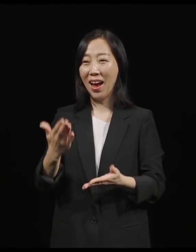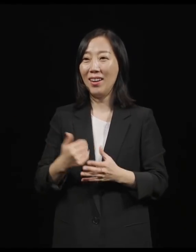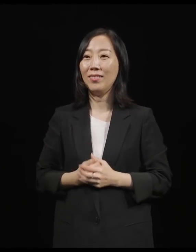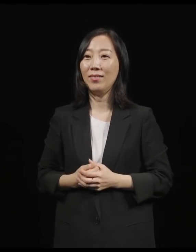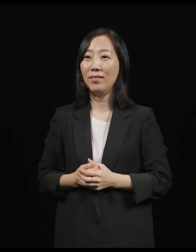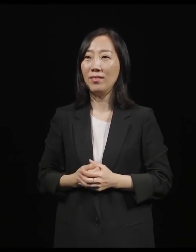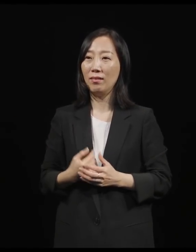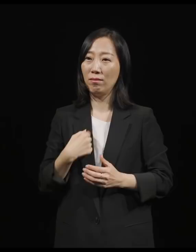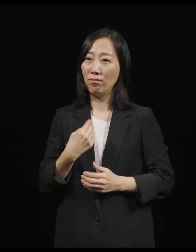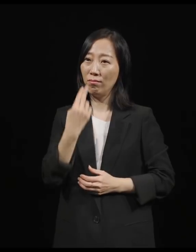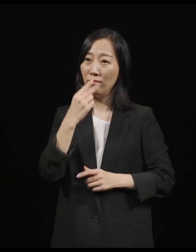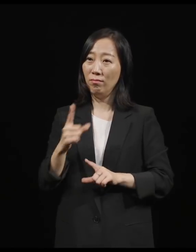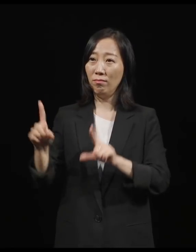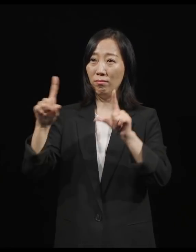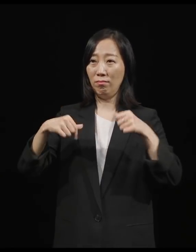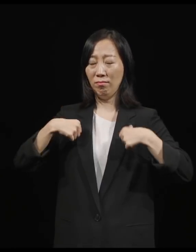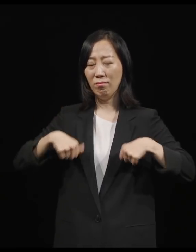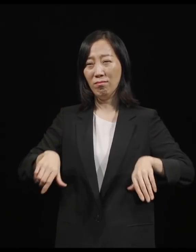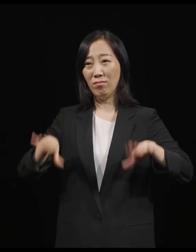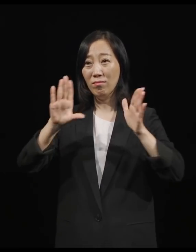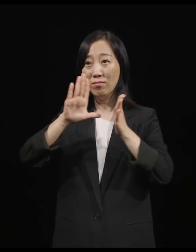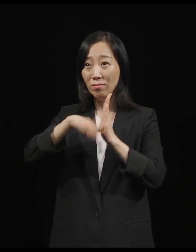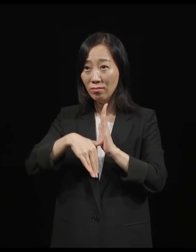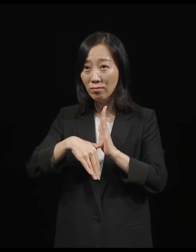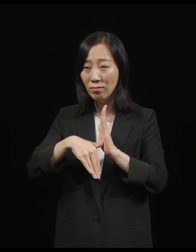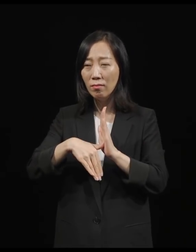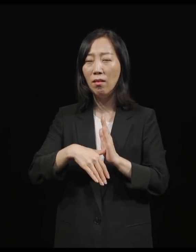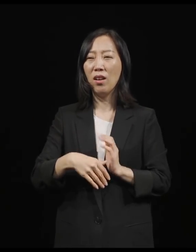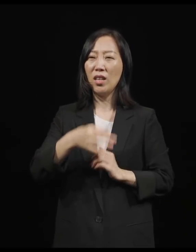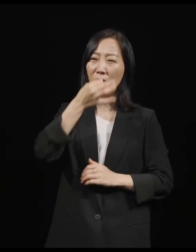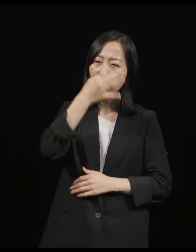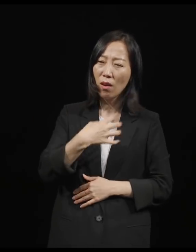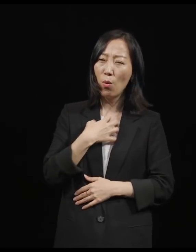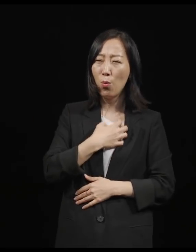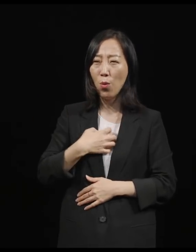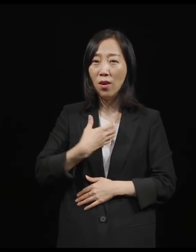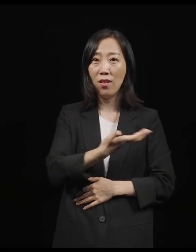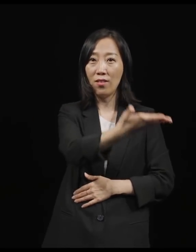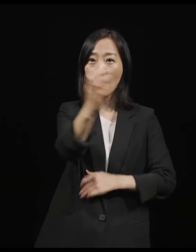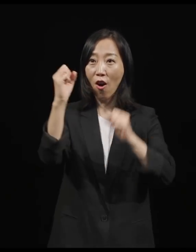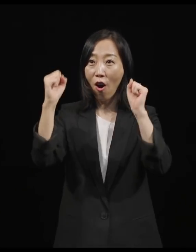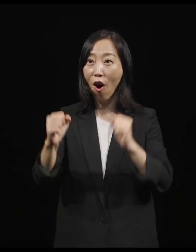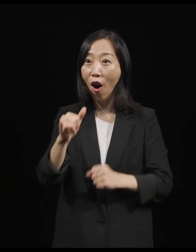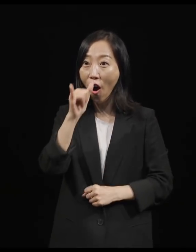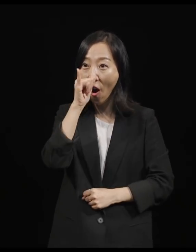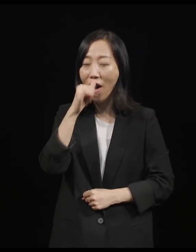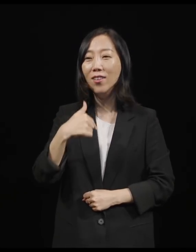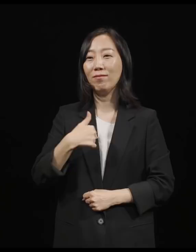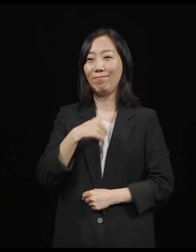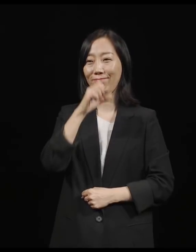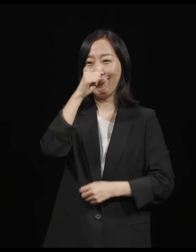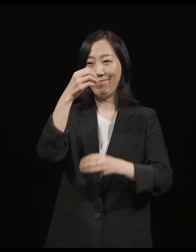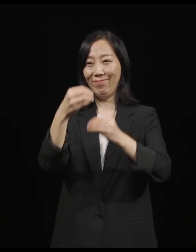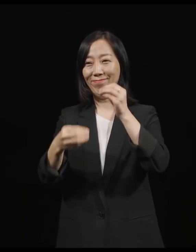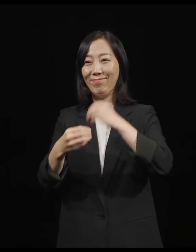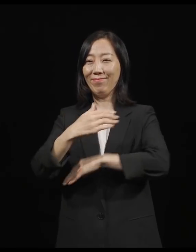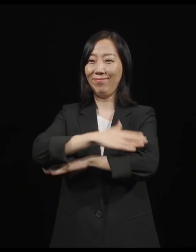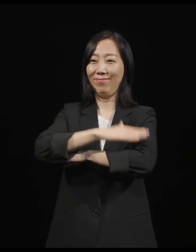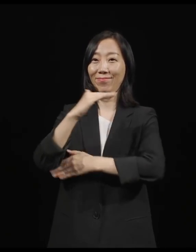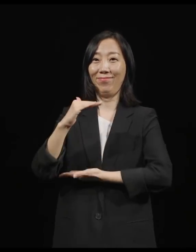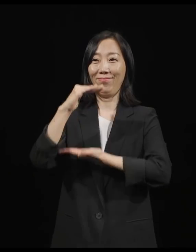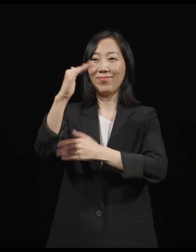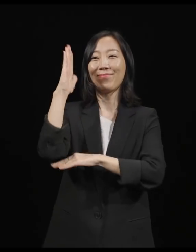생명조차 포기하고 싶을 정도로 아파하는 이 땅의 모든 사람들을 위해 제가 쓴 시 한 편을 연주하며 강의를